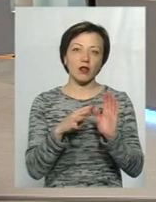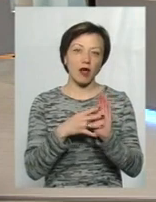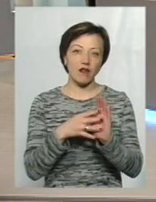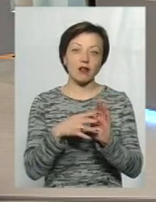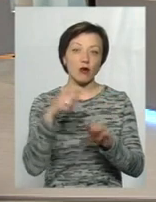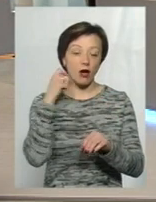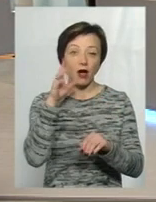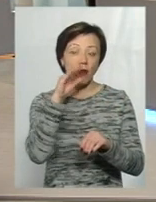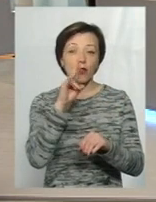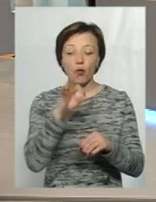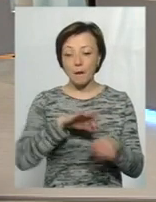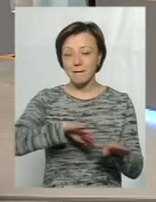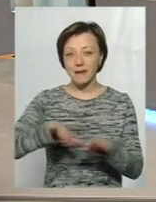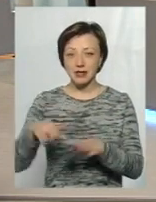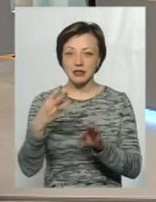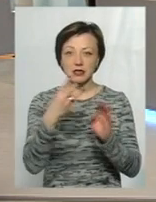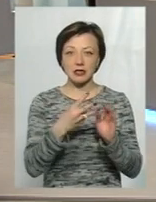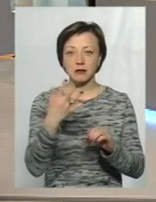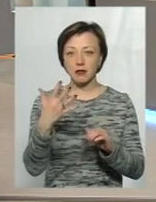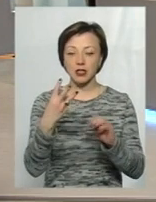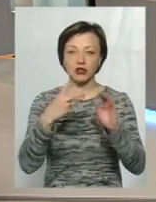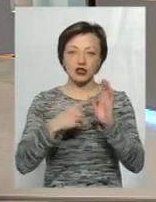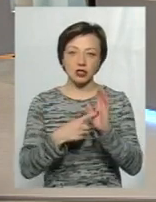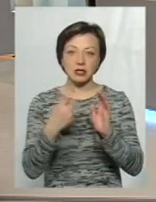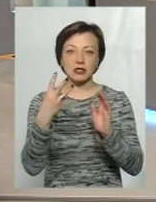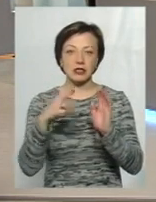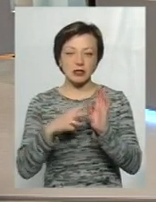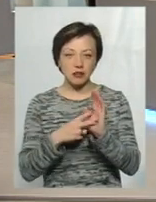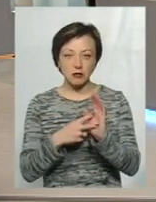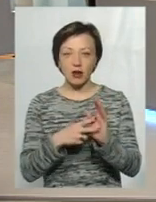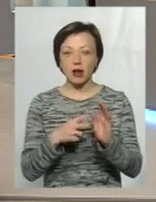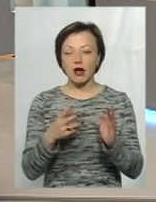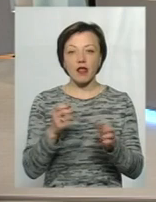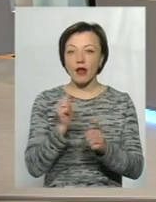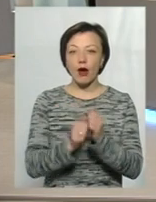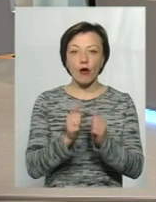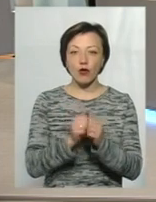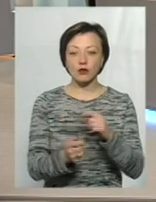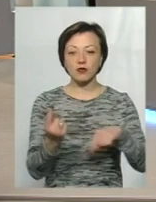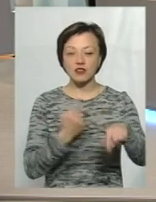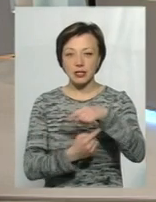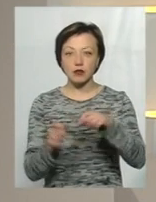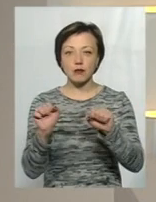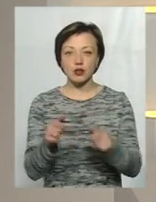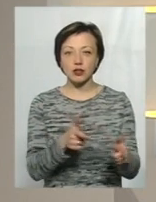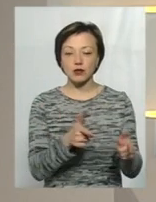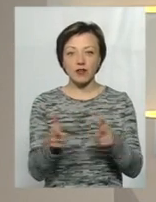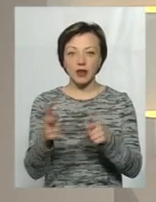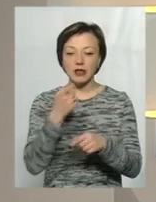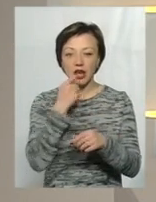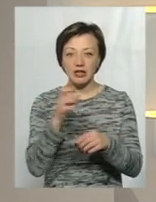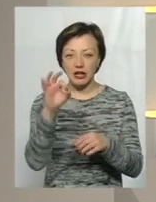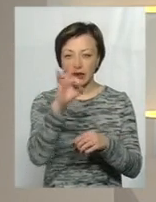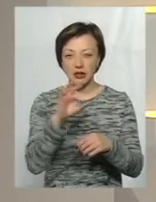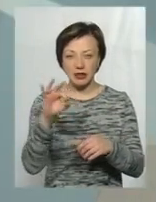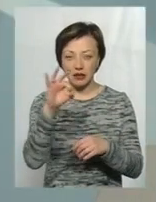проте вже після цього терміну функція яєчників не така, і не в кожному циклі може дозрівати яйцеклітина, не